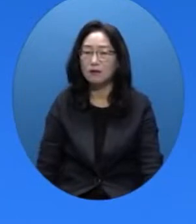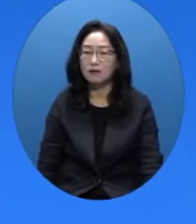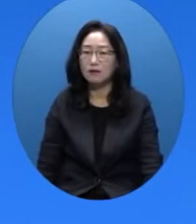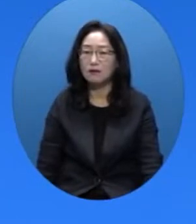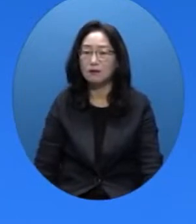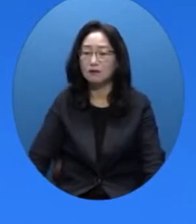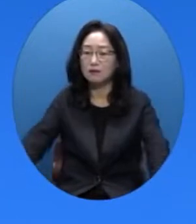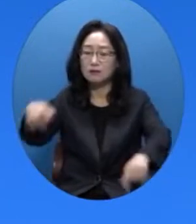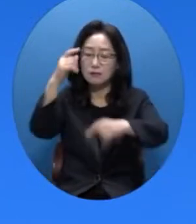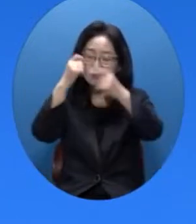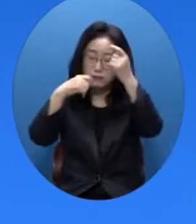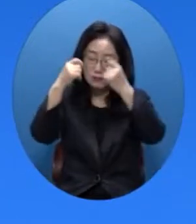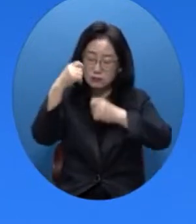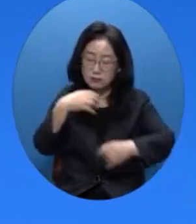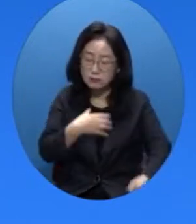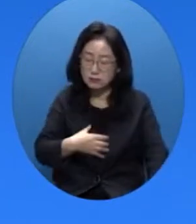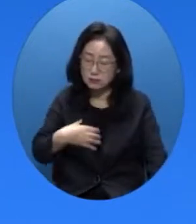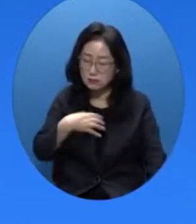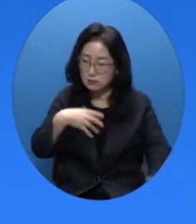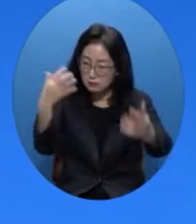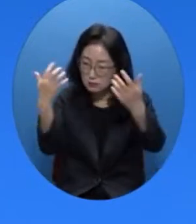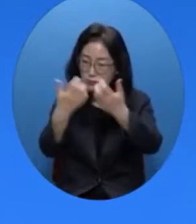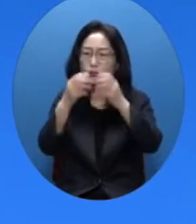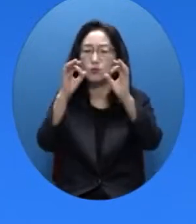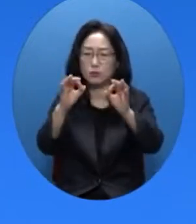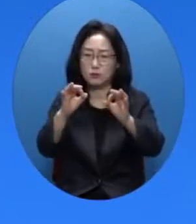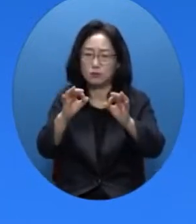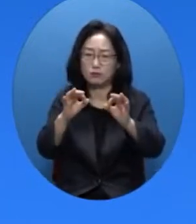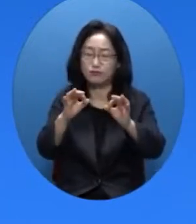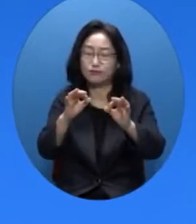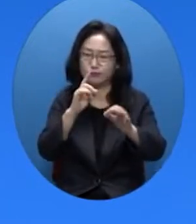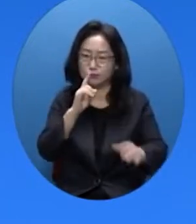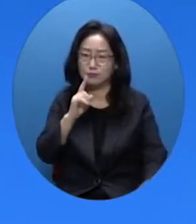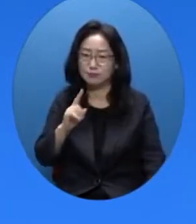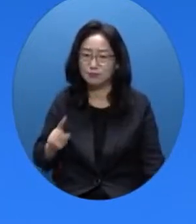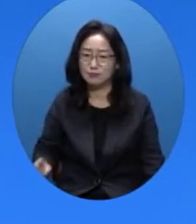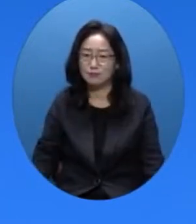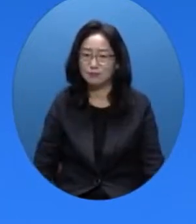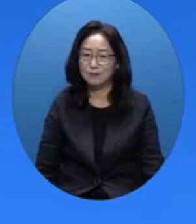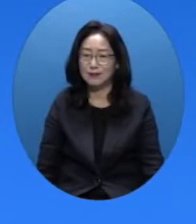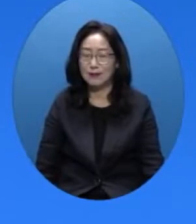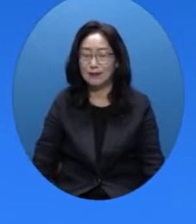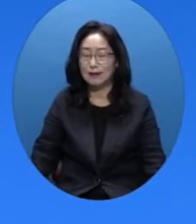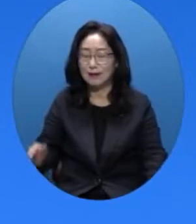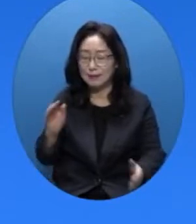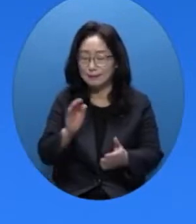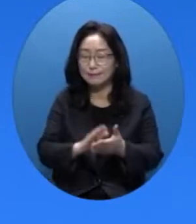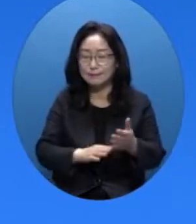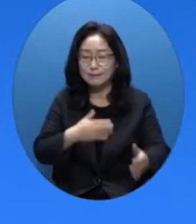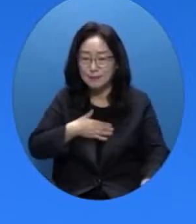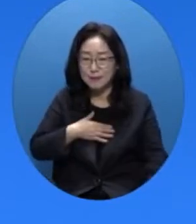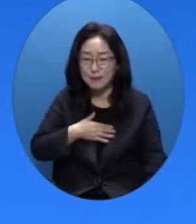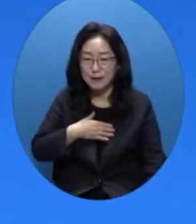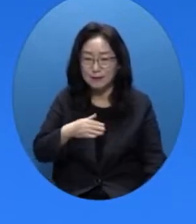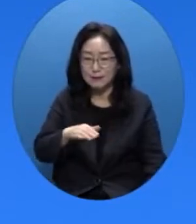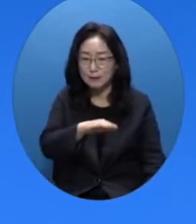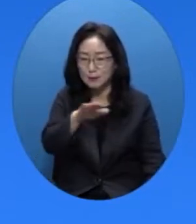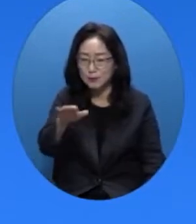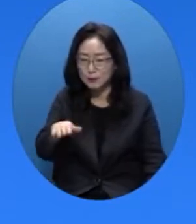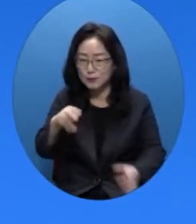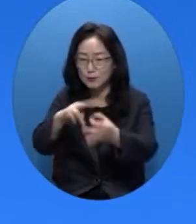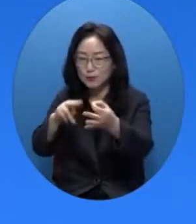슬픔의 소리가 가득합니다 그래서 우리가 안